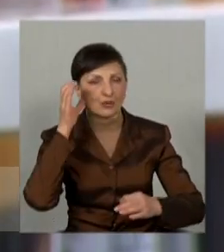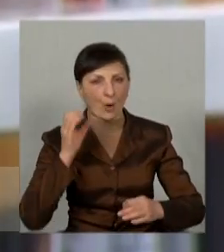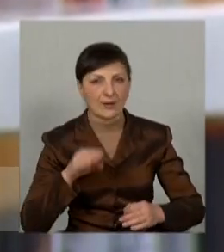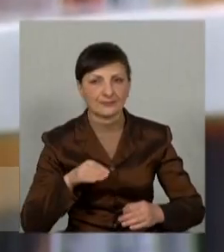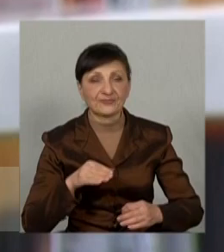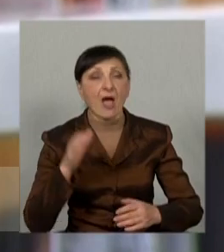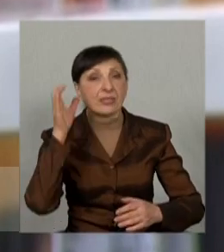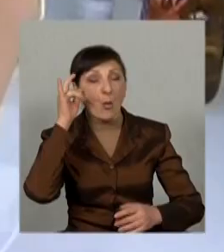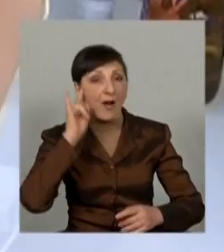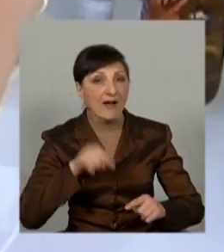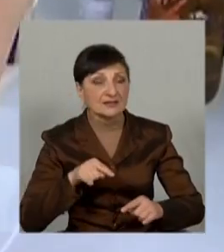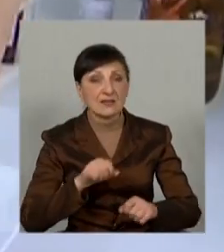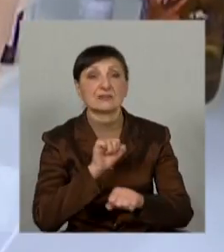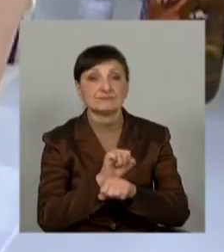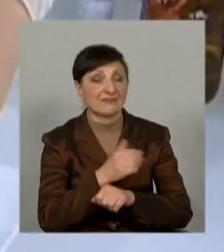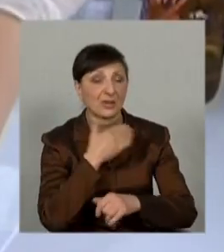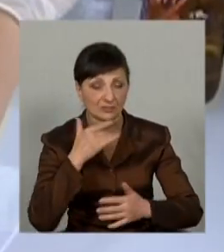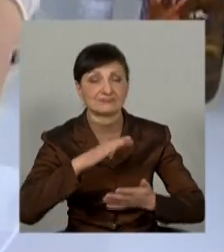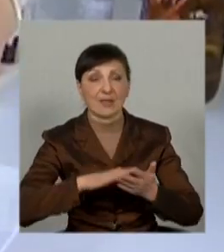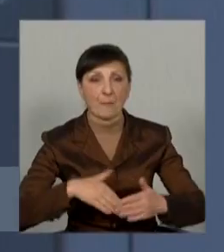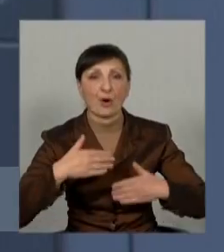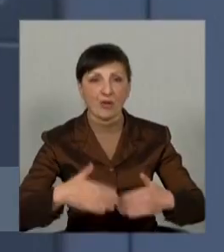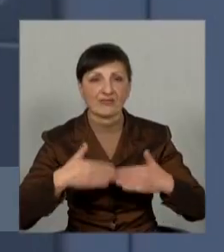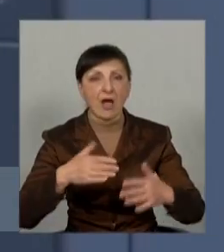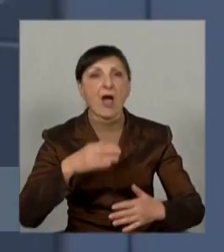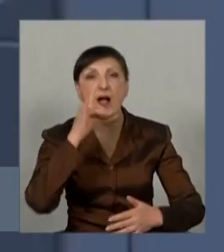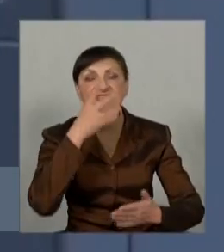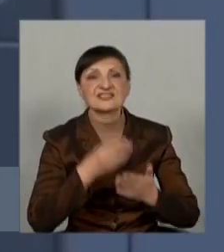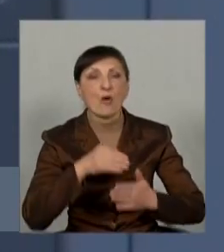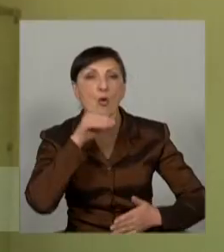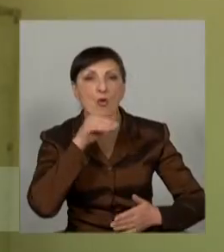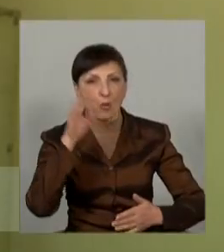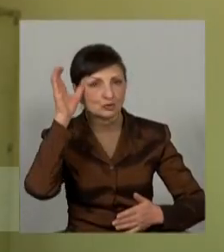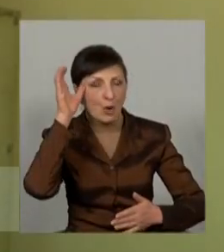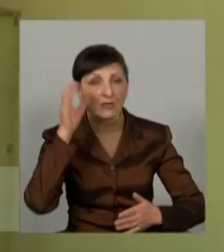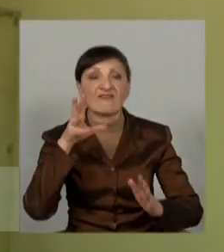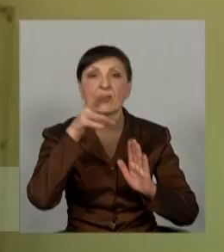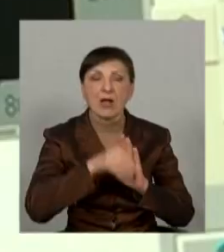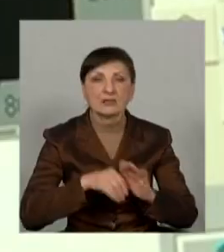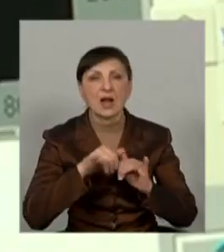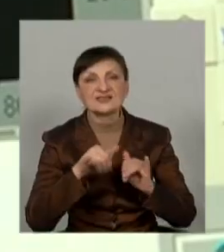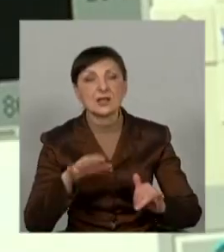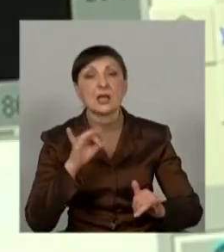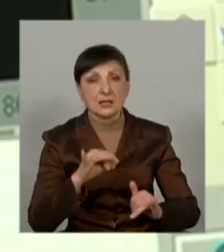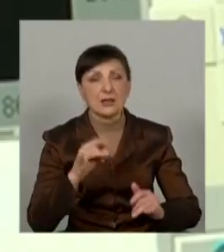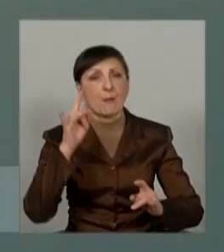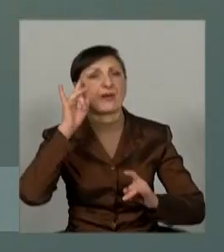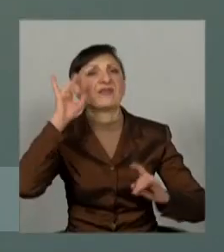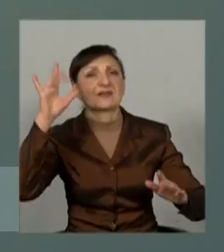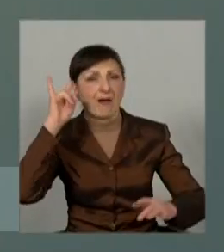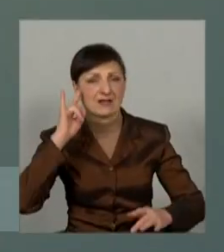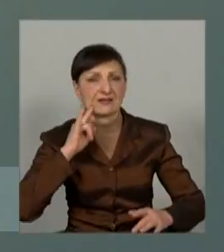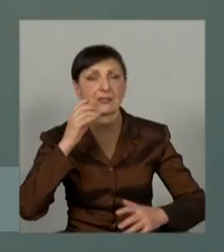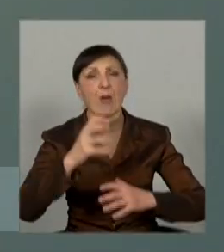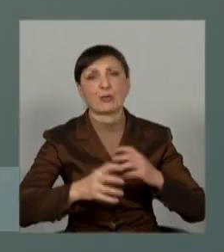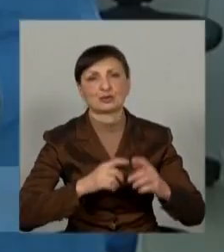наука Казахстана не стоит на месте, а отечественные ученые не только вносят свой вклад в развитие сферы, но и прославляют ее на